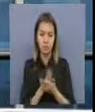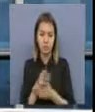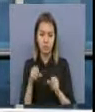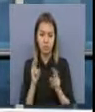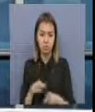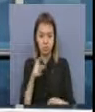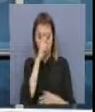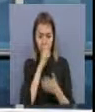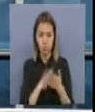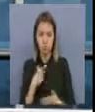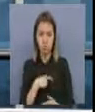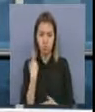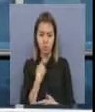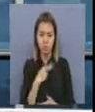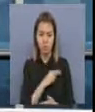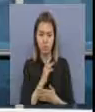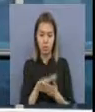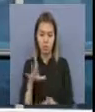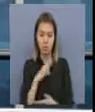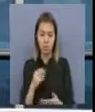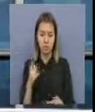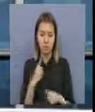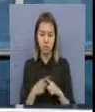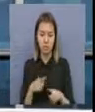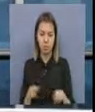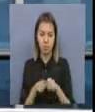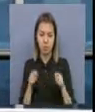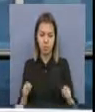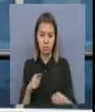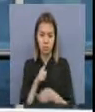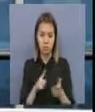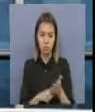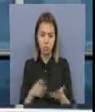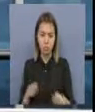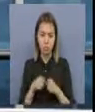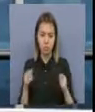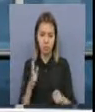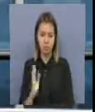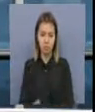мамандары мемлекеттік жекеменшік әріптестік аясында қосымша бекеттер ашу мәселесін қолға алып отыр.